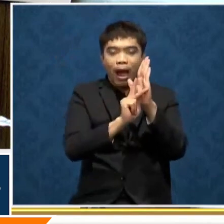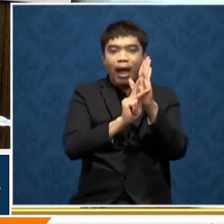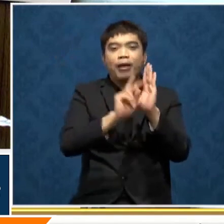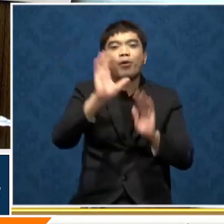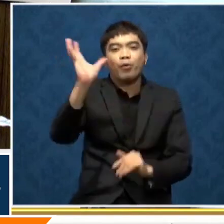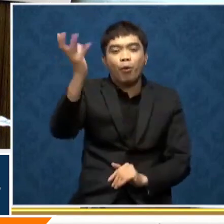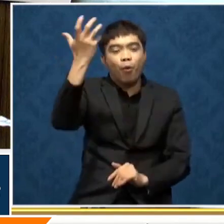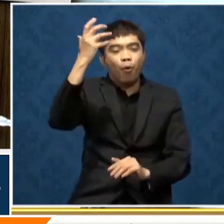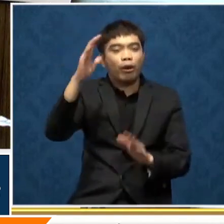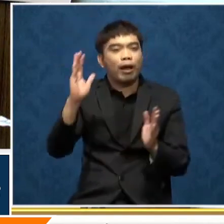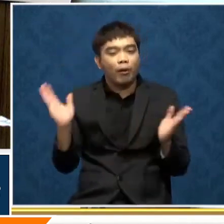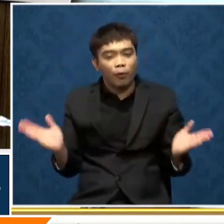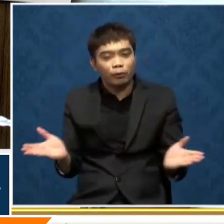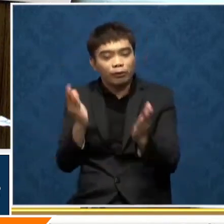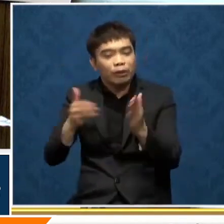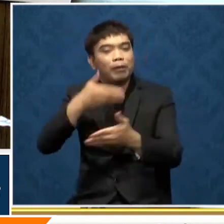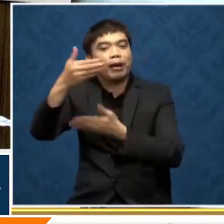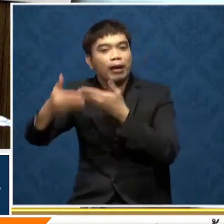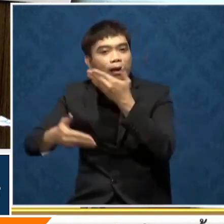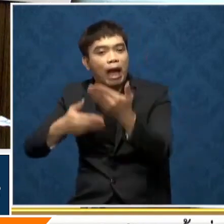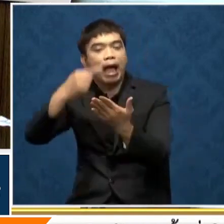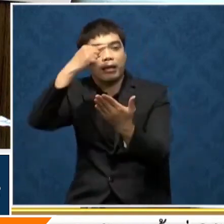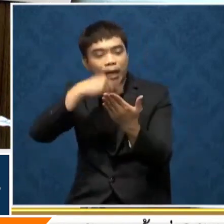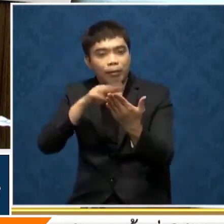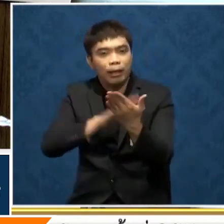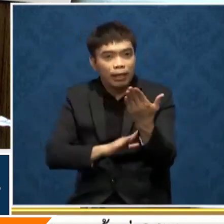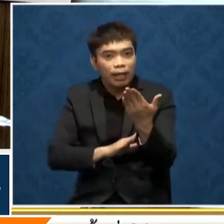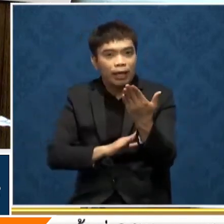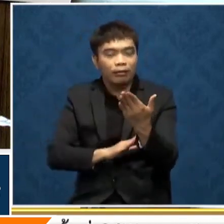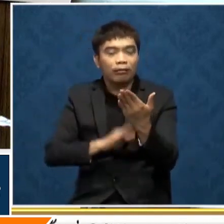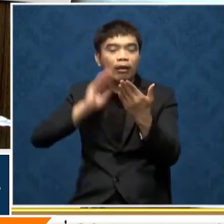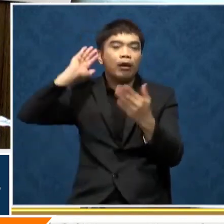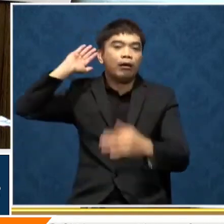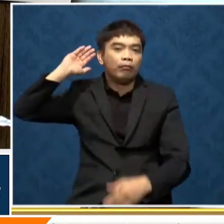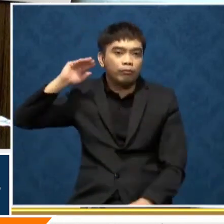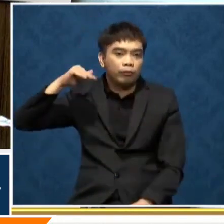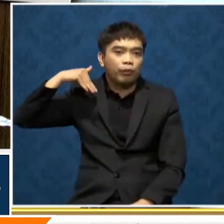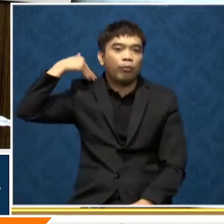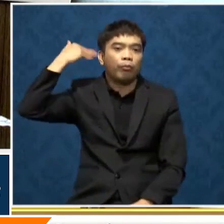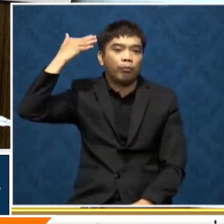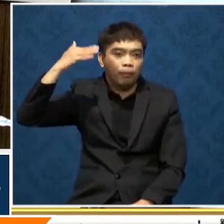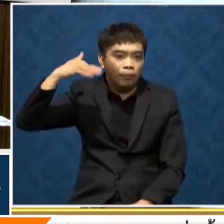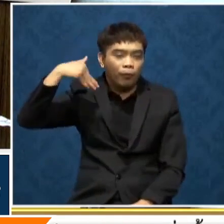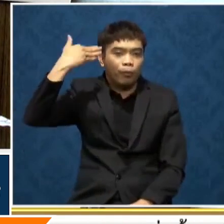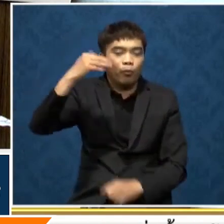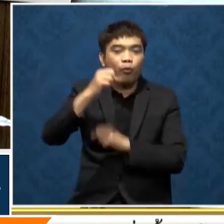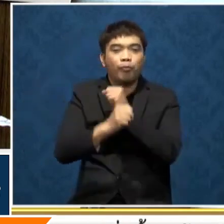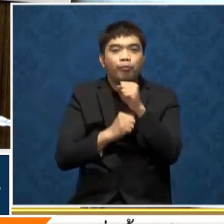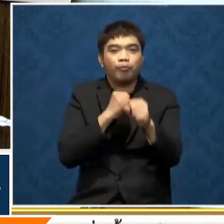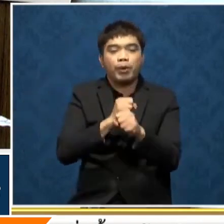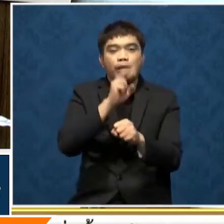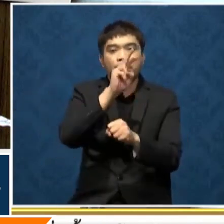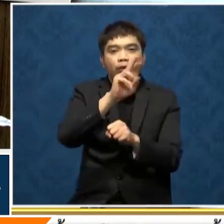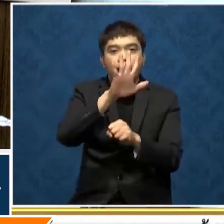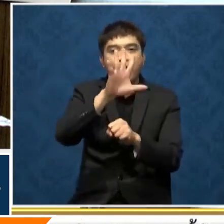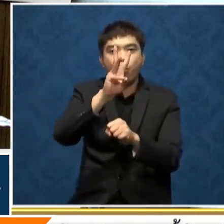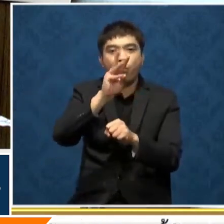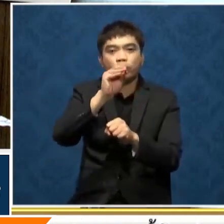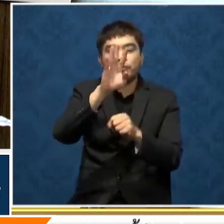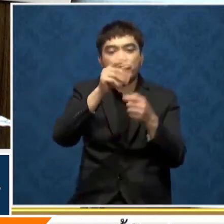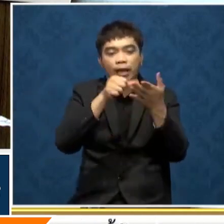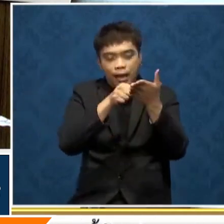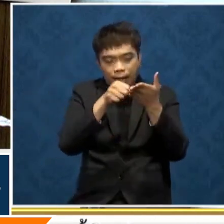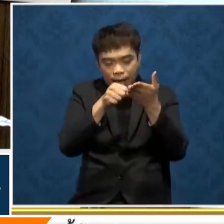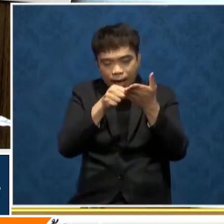ประเทศสุดท้ายเมื่อมีการปรับปรุงในปี2564นะครับจาก 10เรื่อง